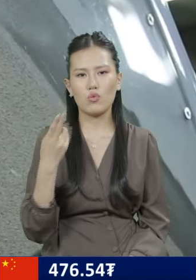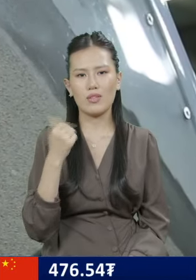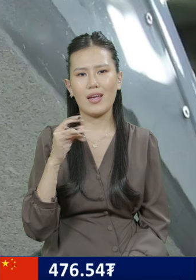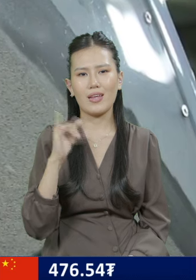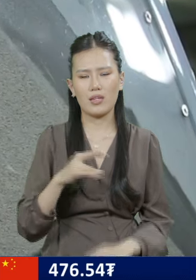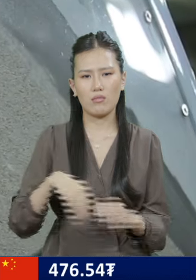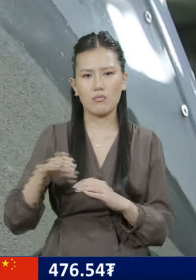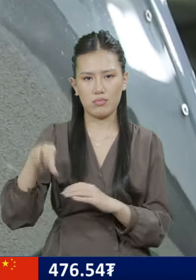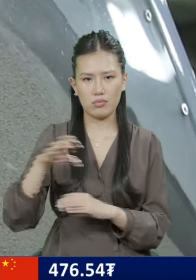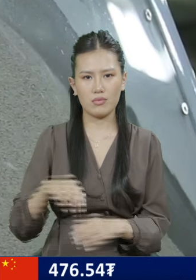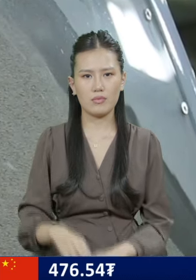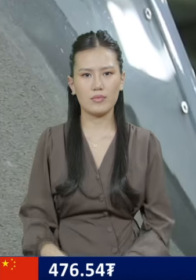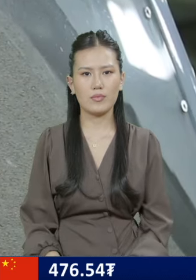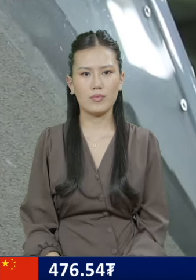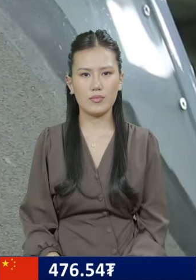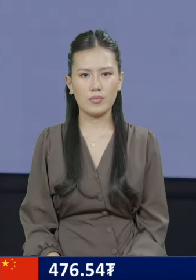өсчээ.